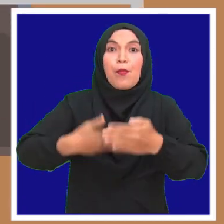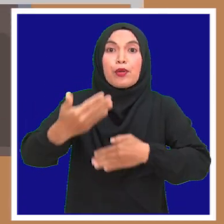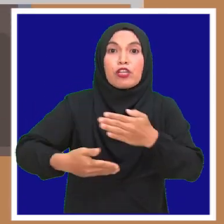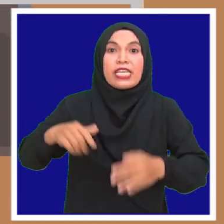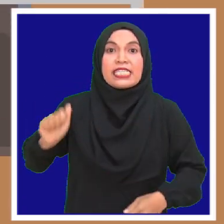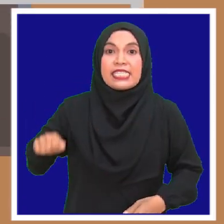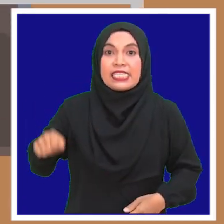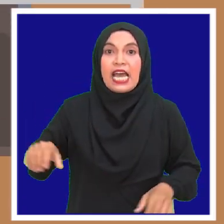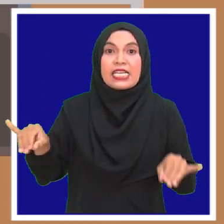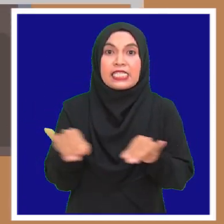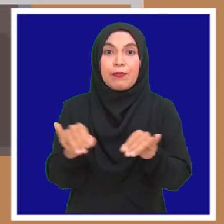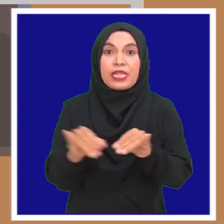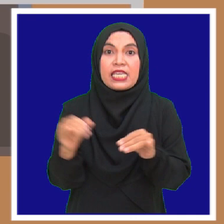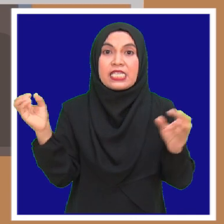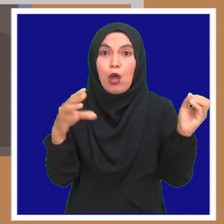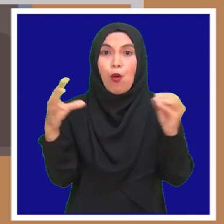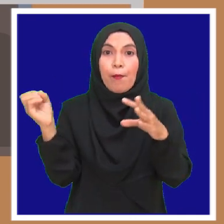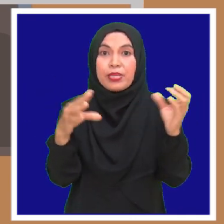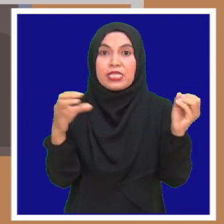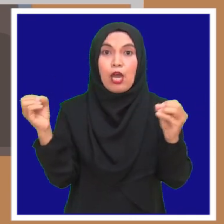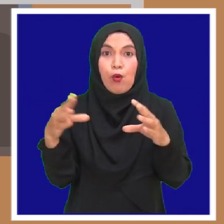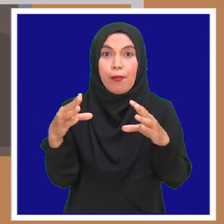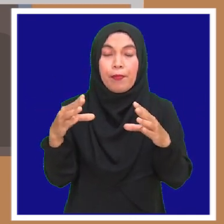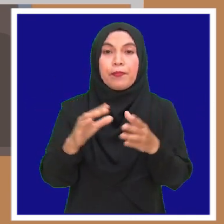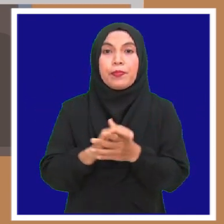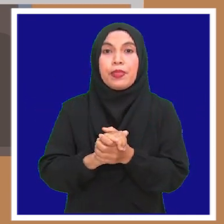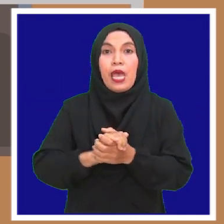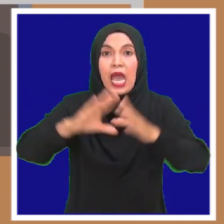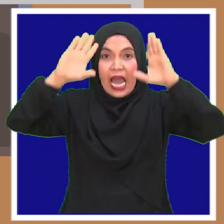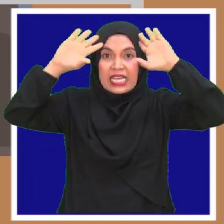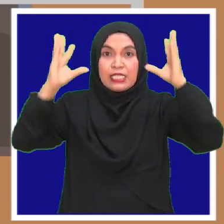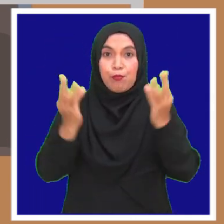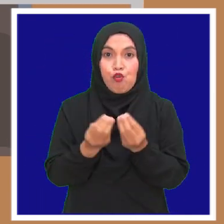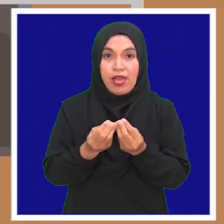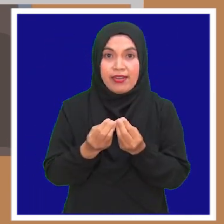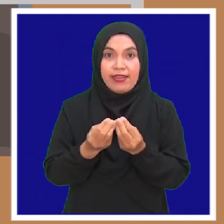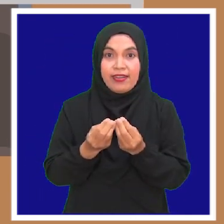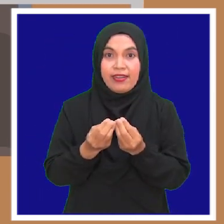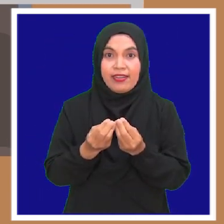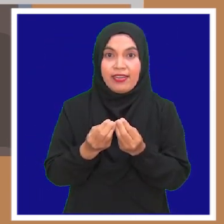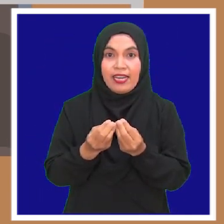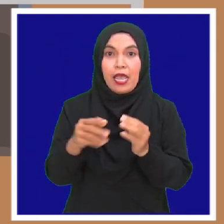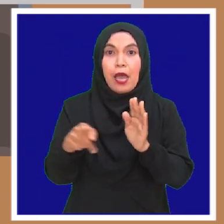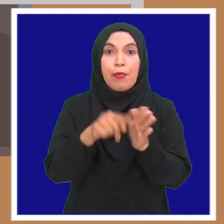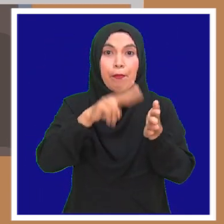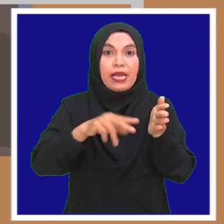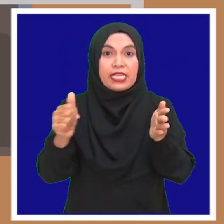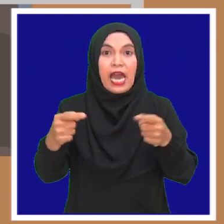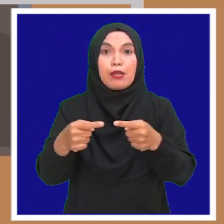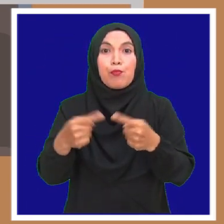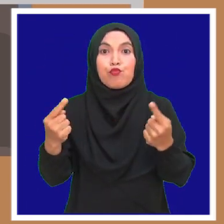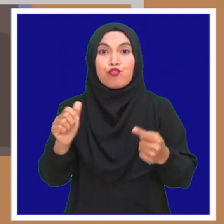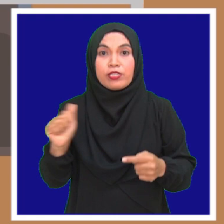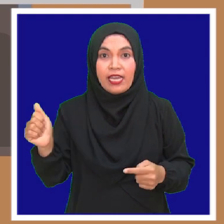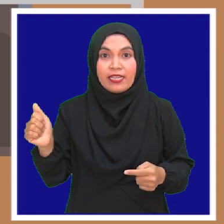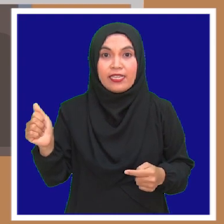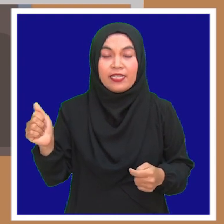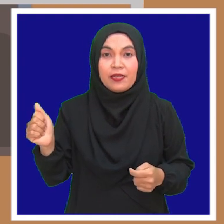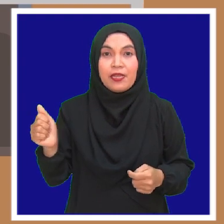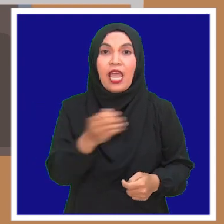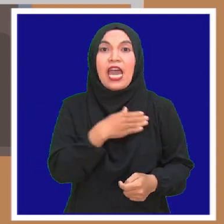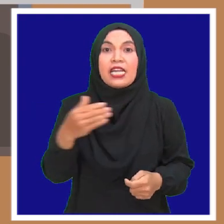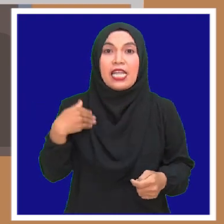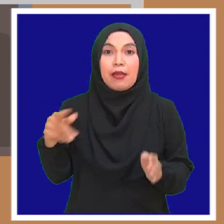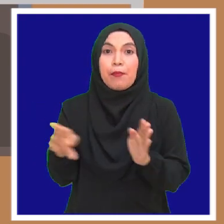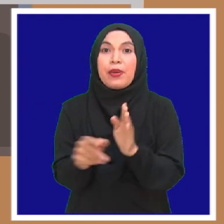elektronik, mangka bakal dibantuan pikeun nyieun akun e-court. Tuluy, proses uji coba sapertos walon